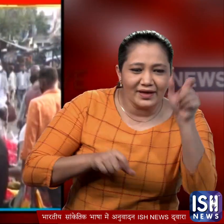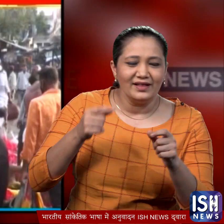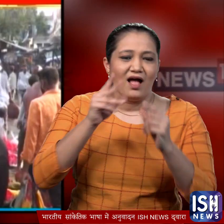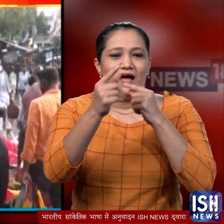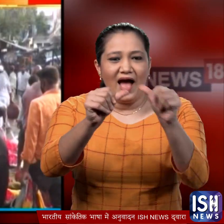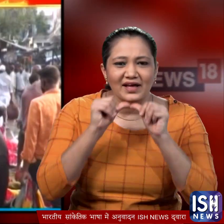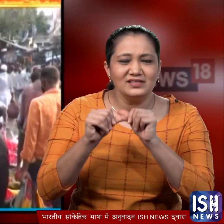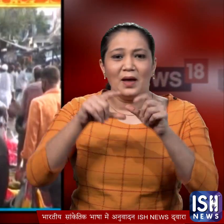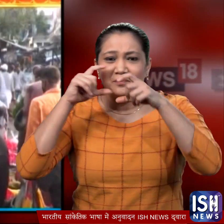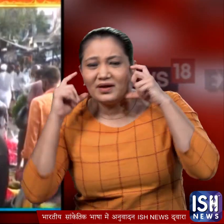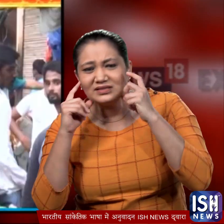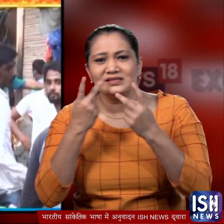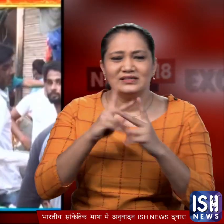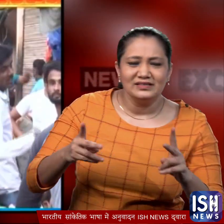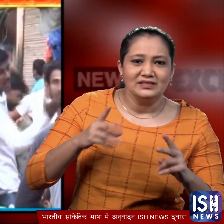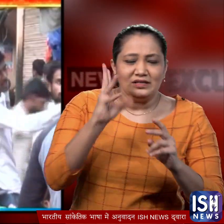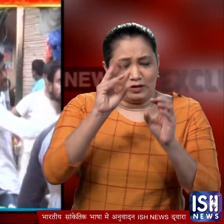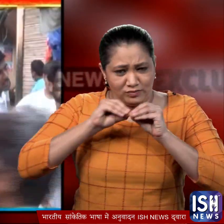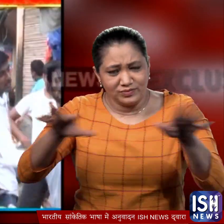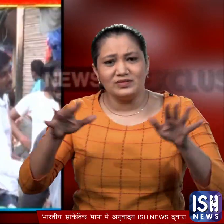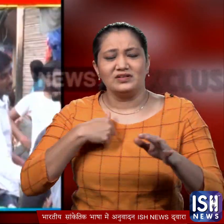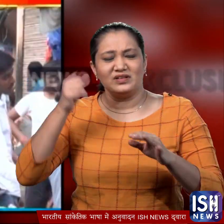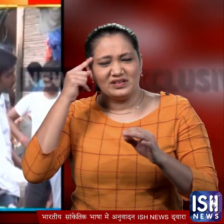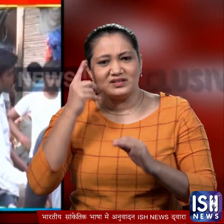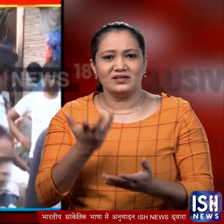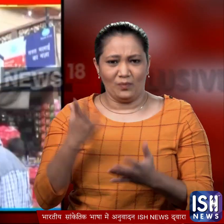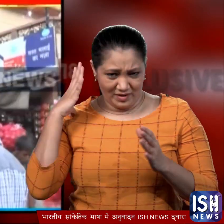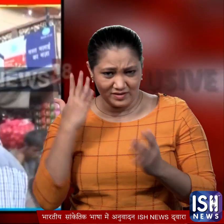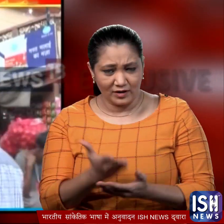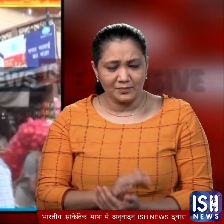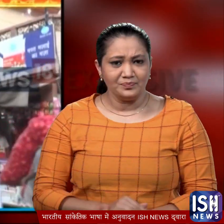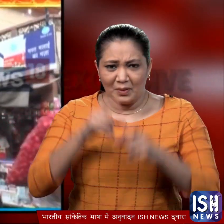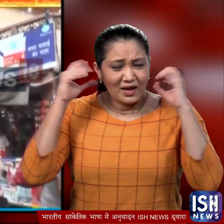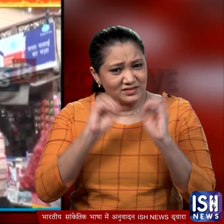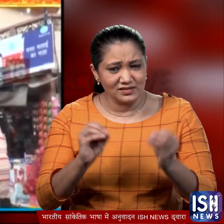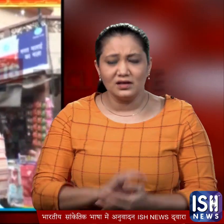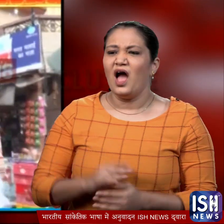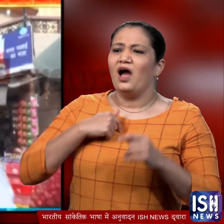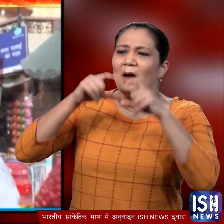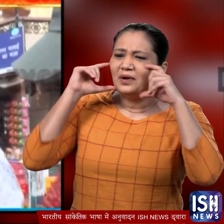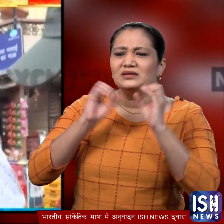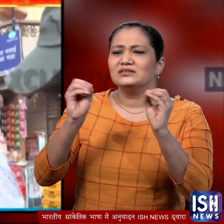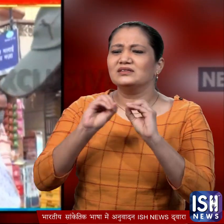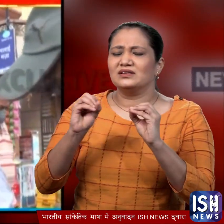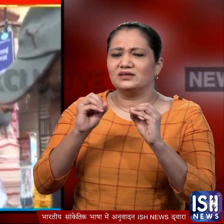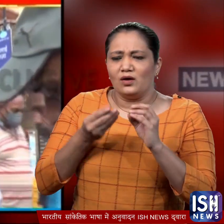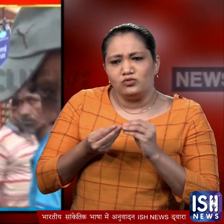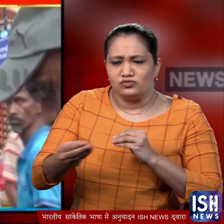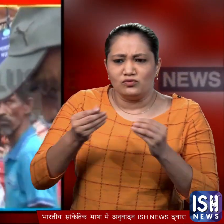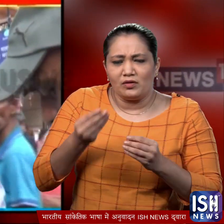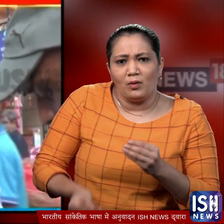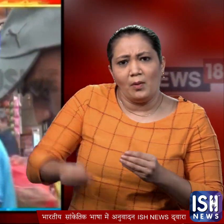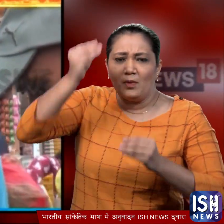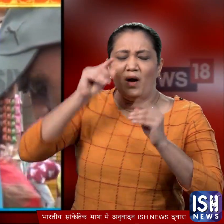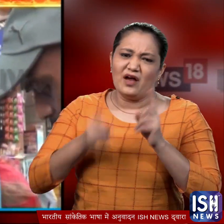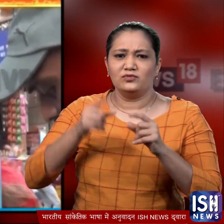तो ऐसा लगा कि वो मास्क लगाने के लिए तीसरी लहर के आने का इंतजार कर रहे हैं। आपने भी नहीं लगाया? हमने भी नहीं लगाया, लेकिन अब केस बढ़ा रहे तो